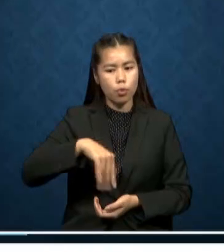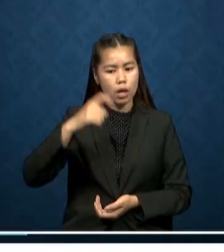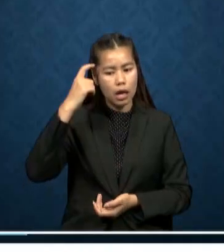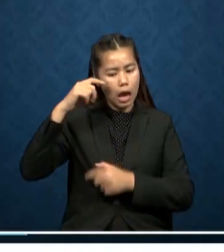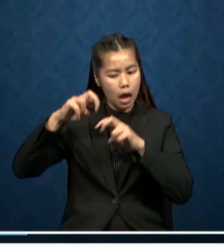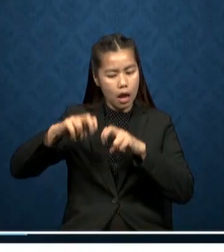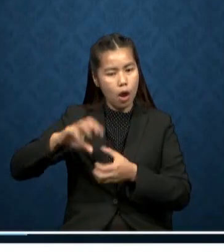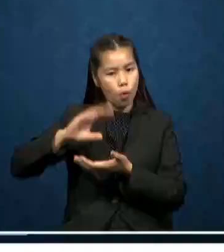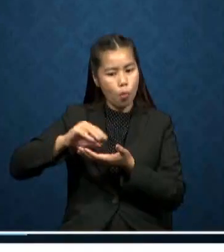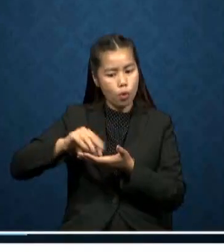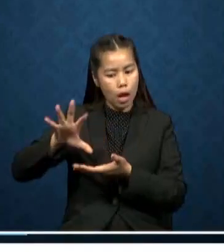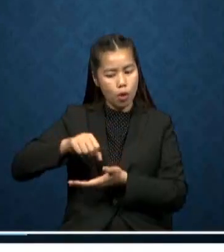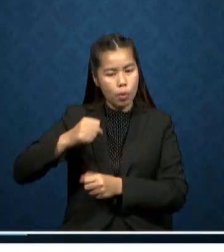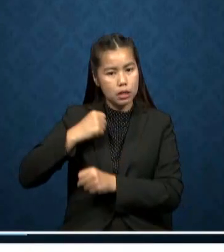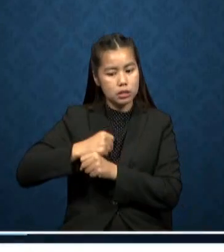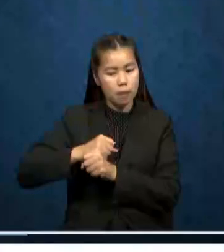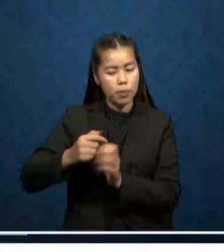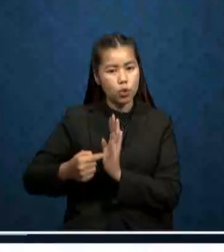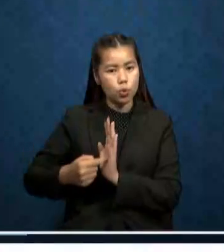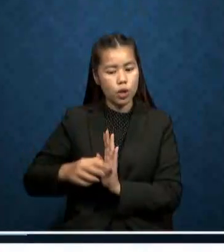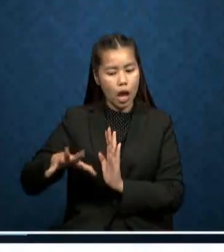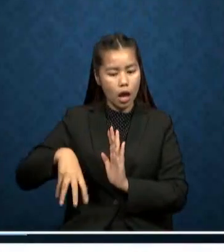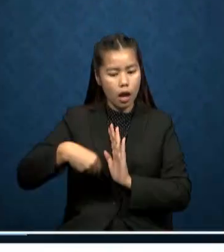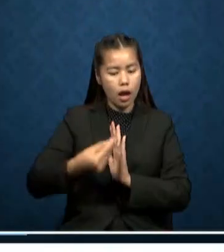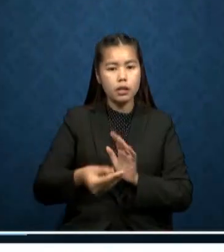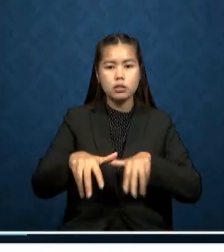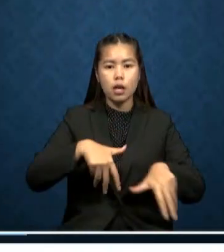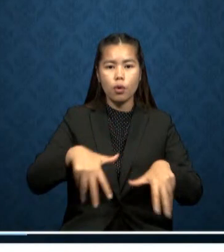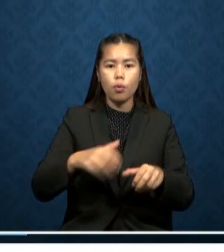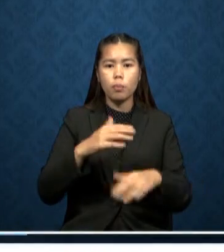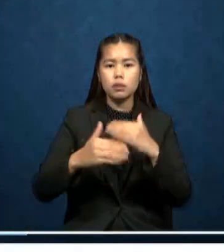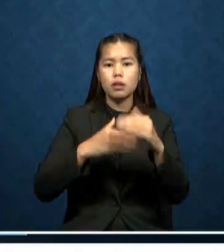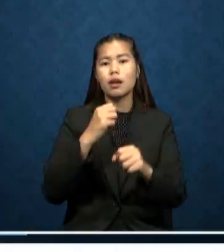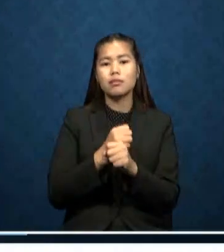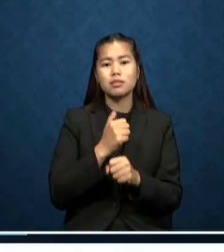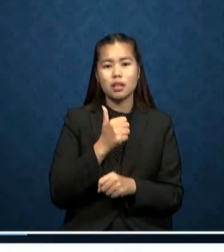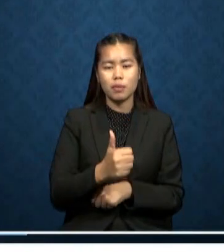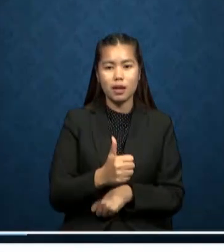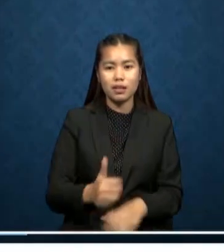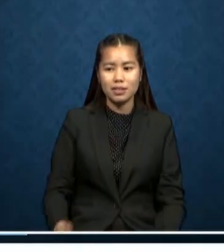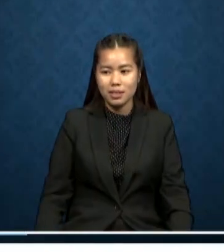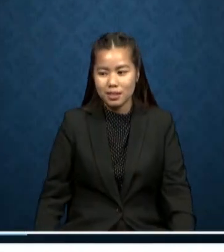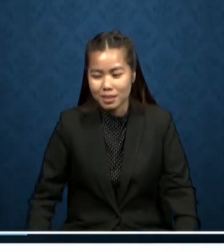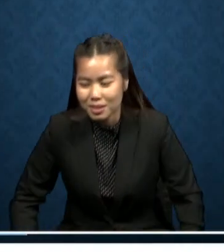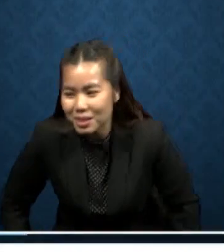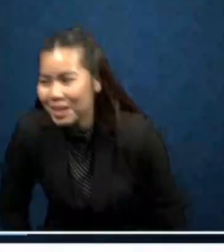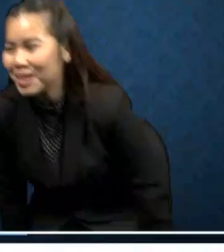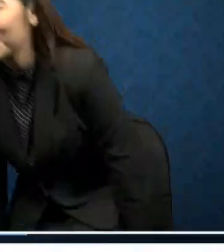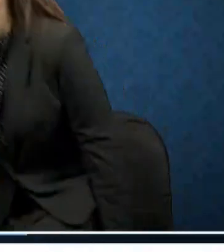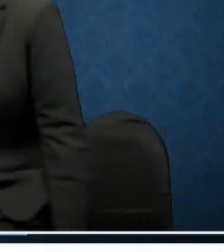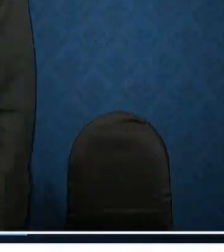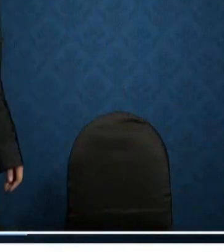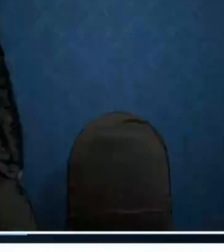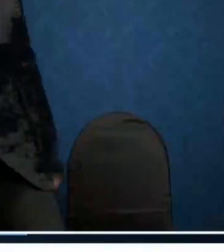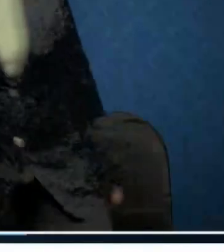นไปเป็นต้นแบบของการปฏิบัติเพื่อสร้างสรรค์สังคมได้งานของคณะทำงานนับว่าบรรลุภารกิจตาม